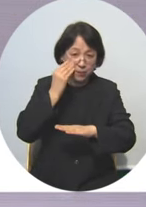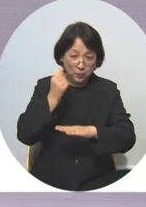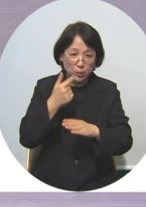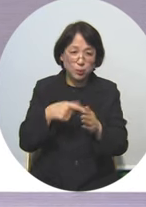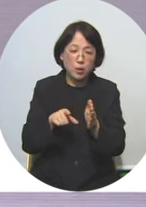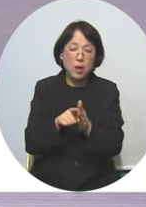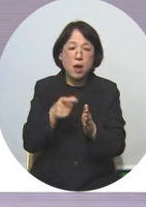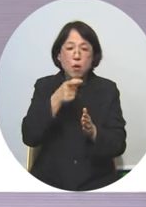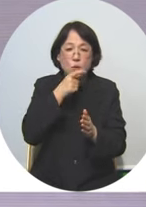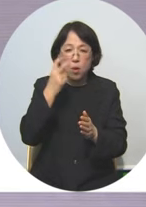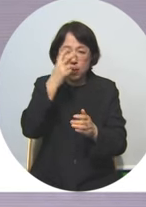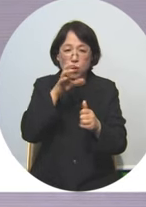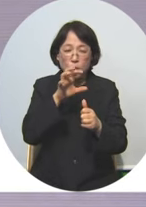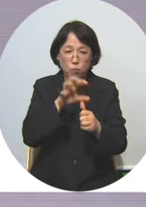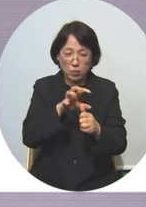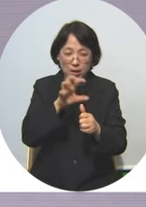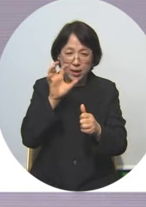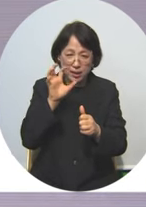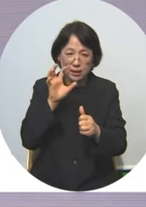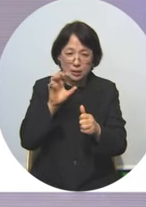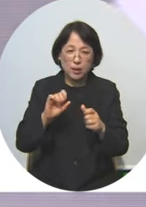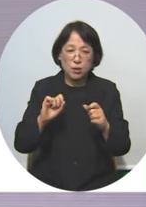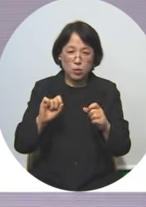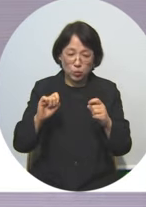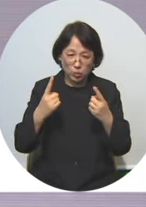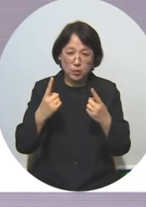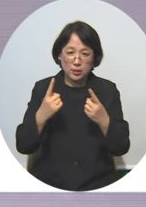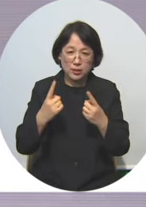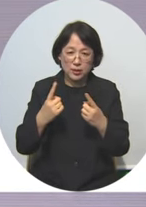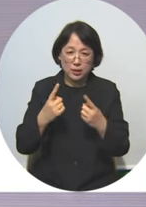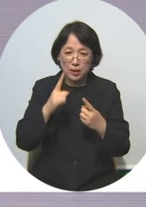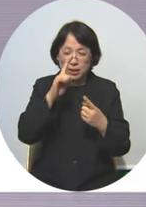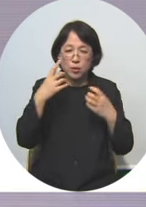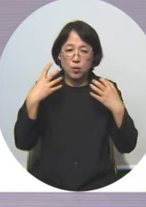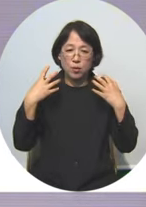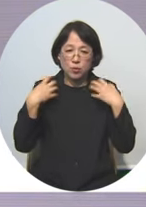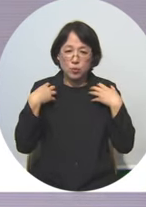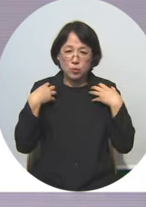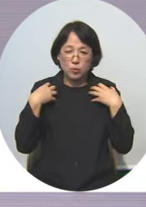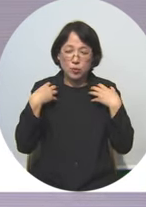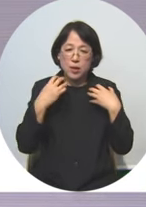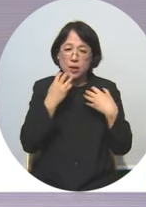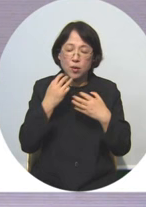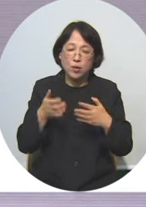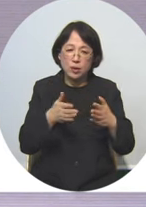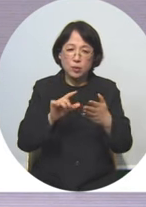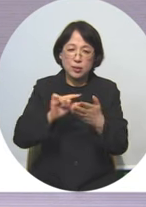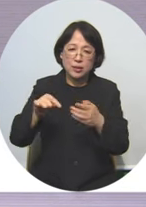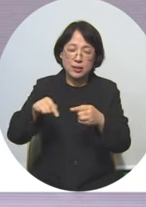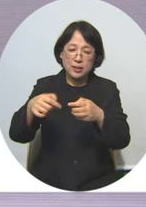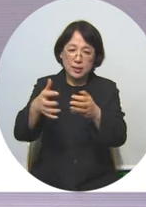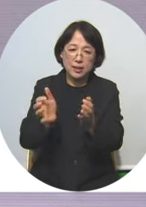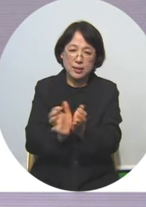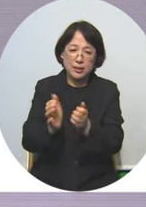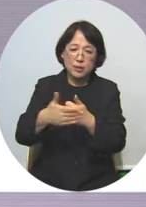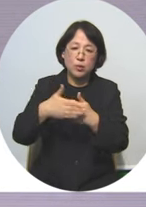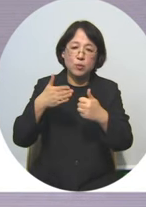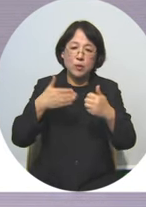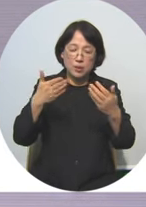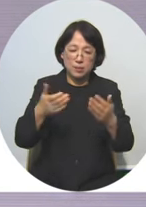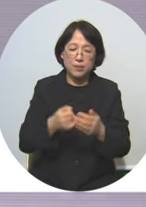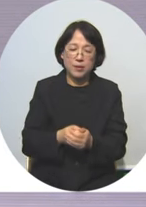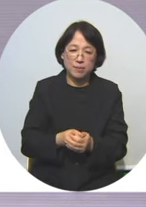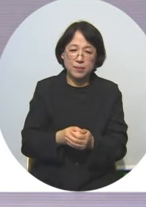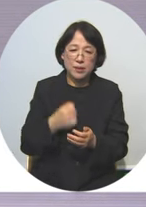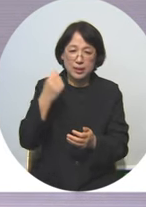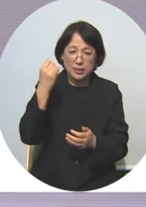더불어 관련 인허가 승인을 위한 정부, 경기도 및 지자체의 각별한 관심과 지원을 부탁드립니다. 삼성은 신규